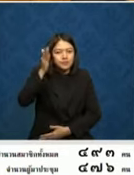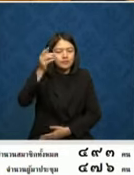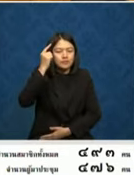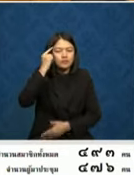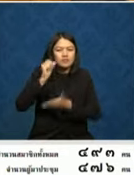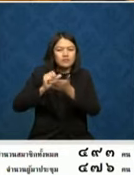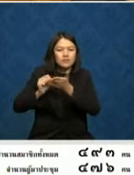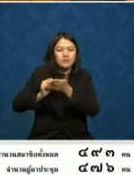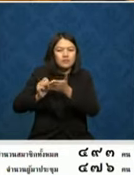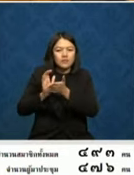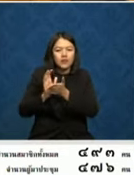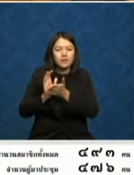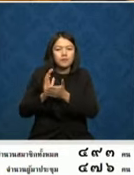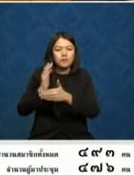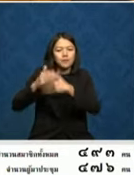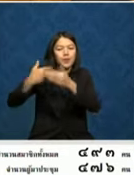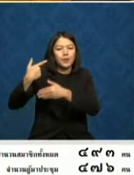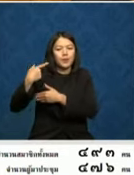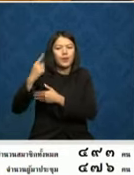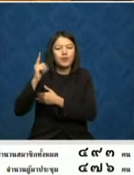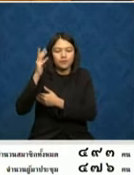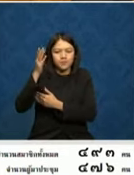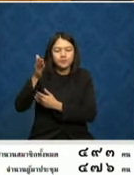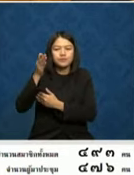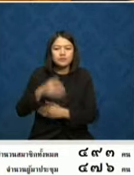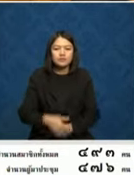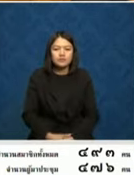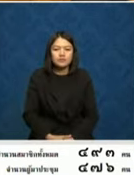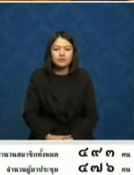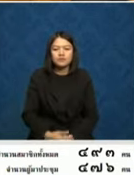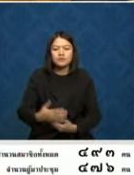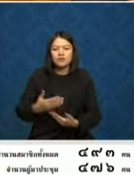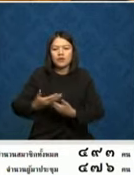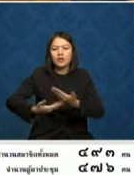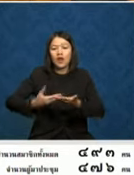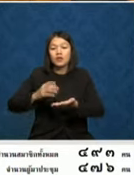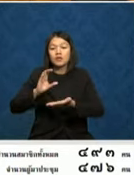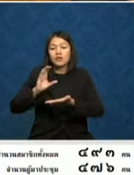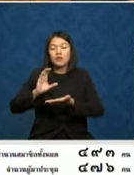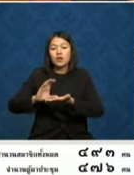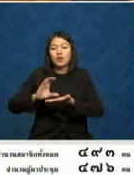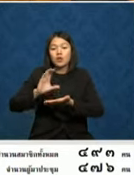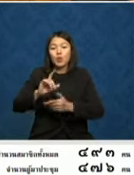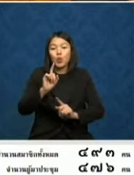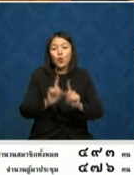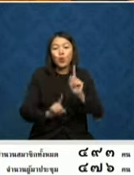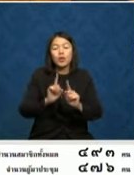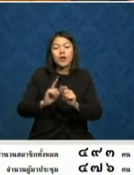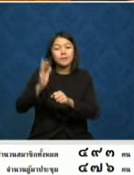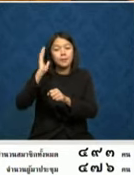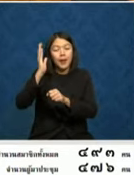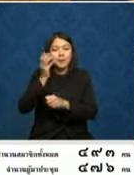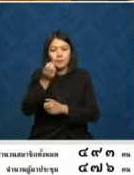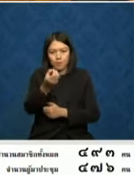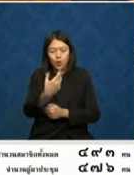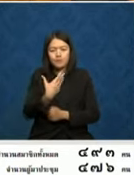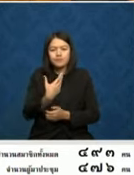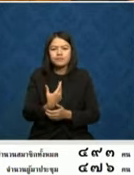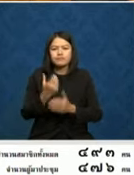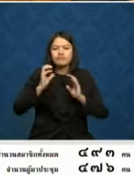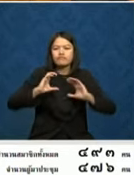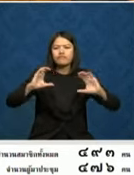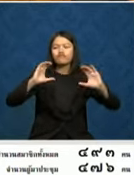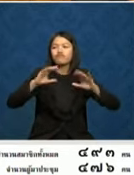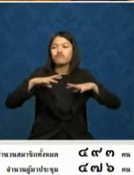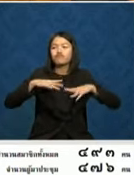ปรับปรุงในให้เกิดประโยชน์มากยิ่งขึ้นในส่วนของตลาดทุนที่ท่านได้อภิปรายไว้เนี่ยนะครับผมเรียนว่าทางภาครัฐไม่ได้